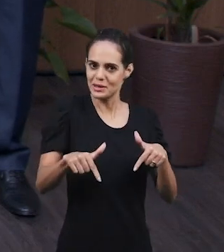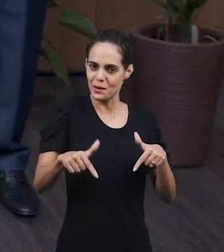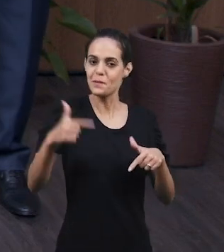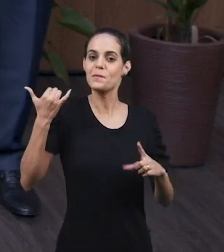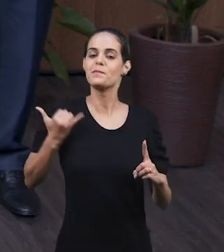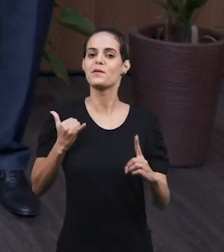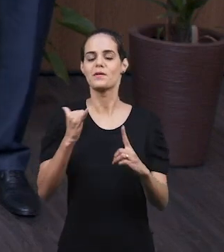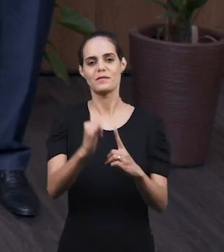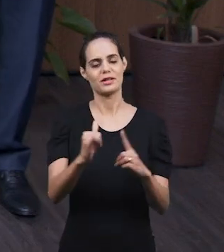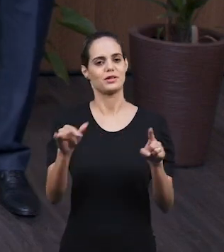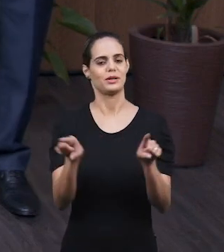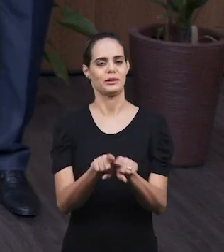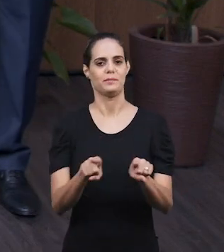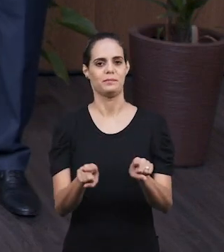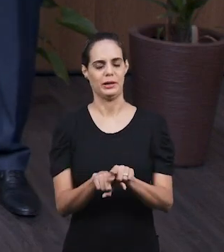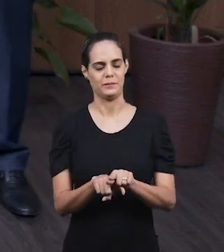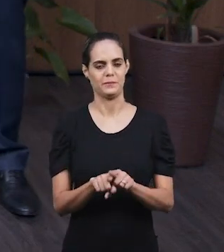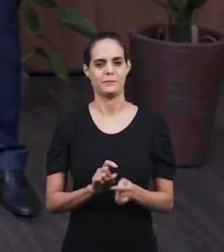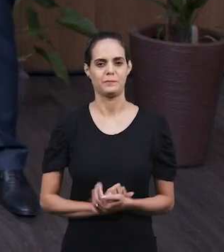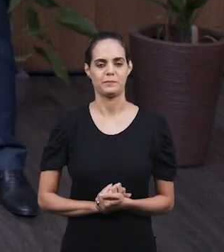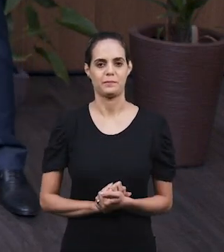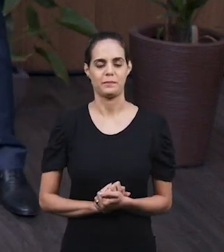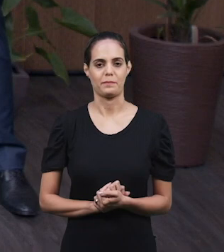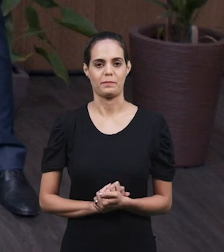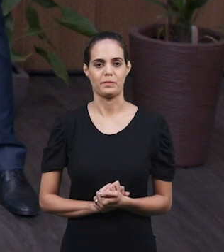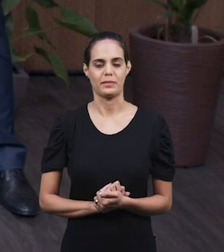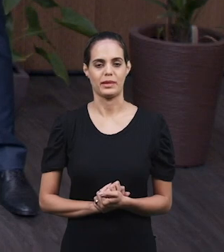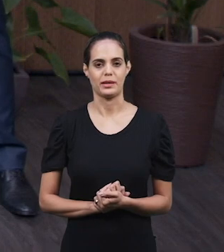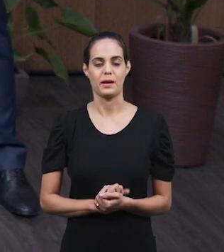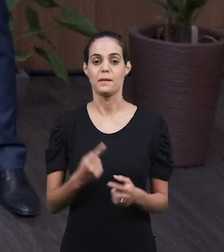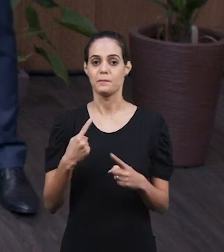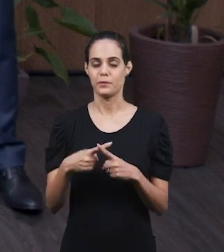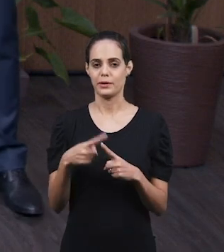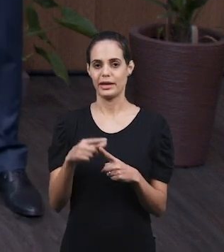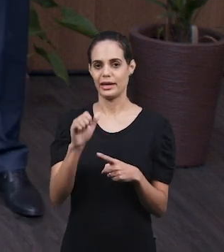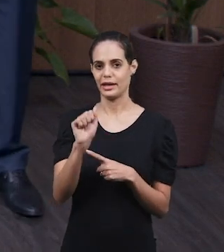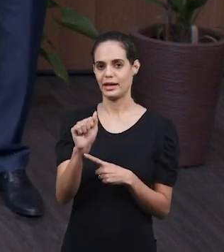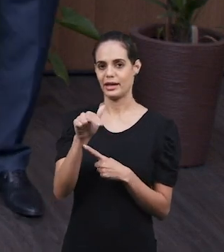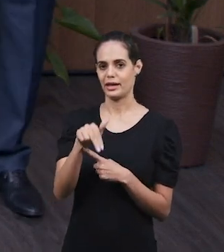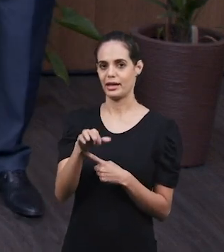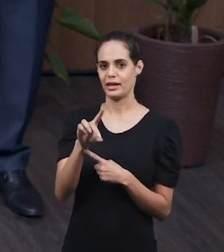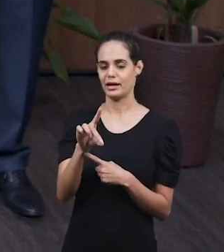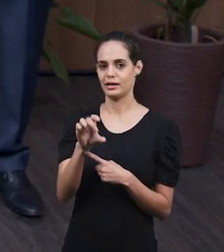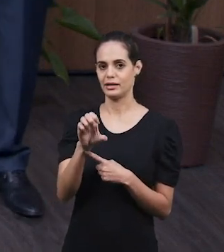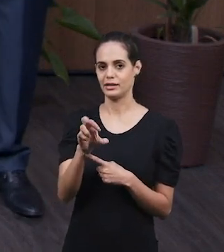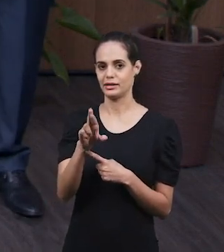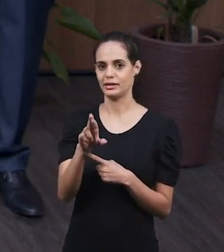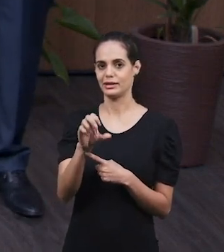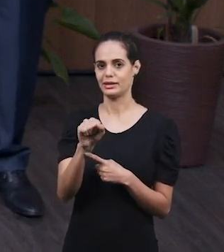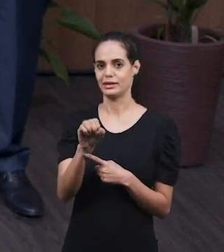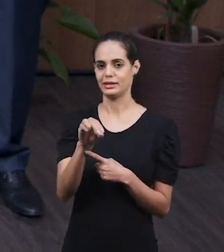acte prophétique. Pourquoi? Parce que, tel comme l'a écrit Anderson